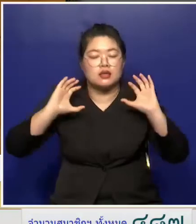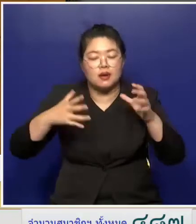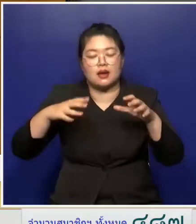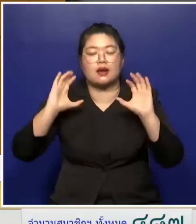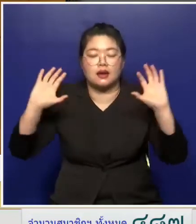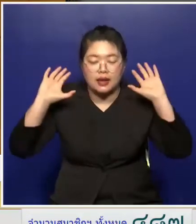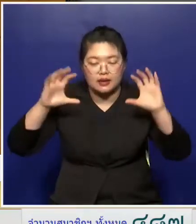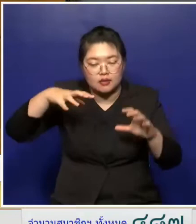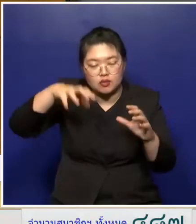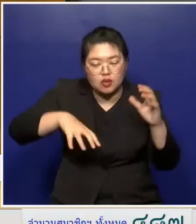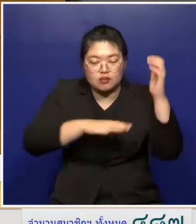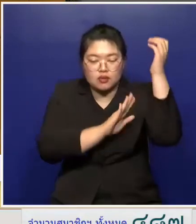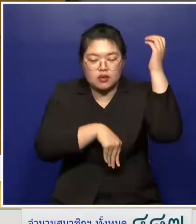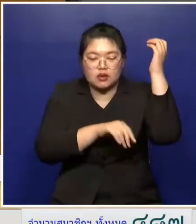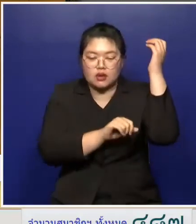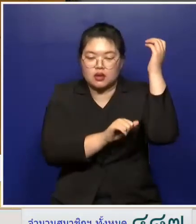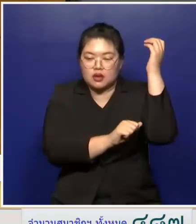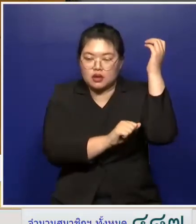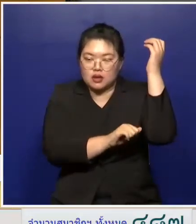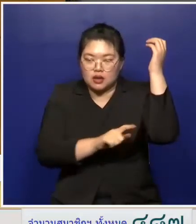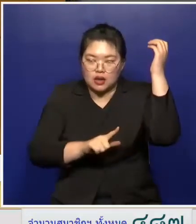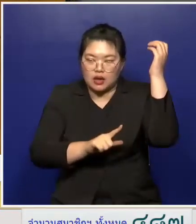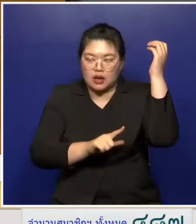ุที่ไม่ใหเกิดความแตกตางกัน